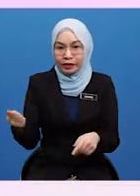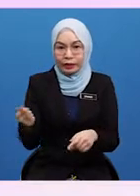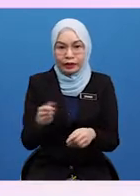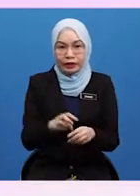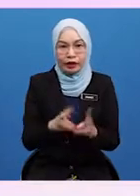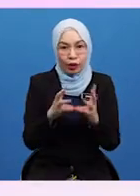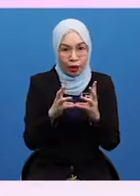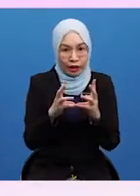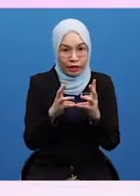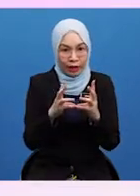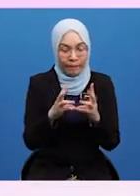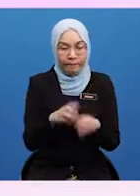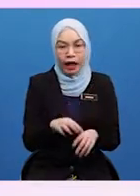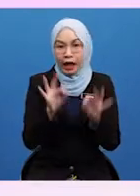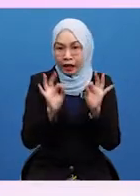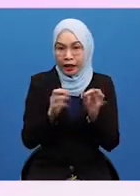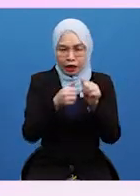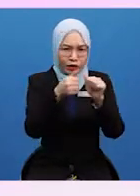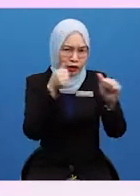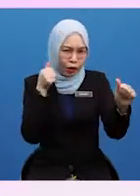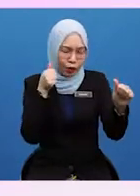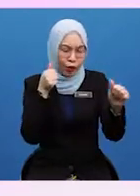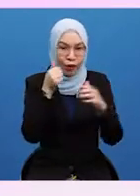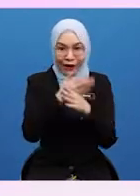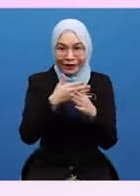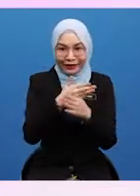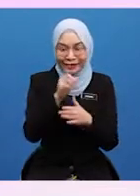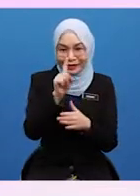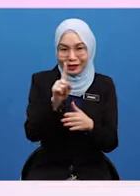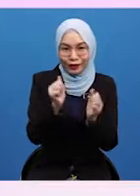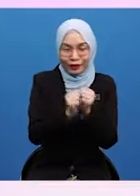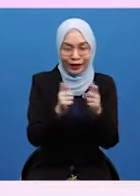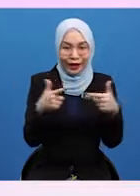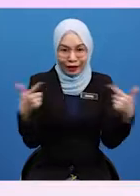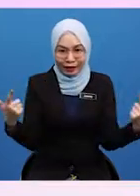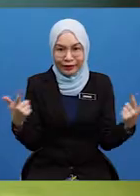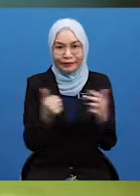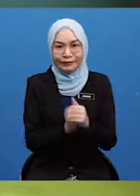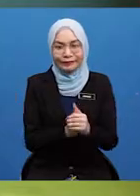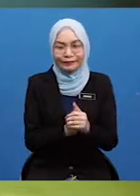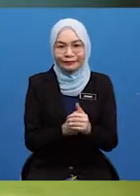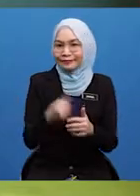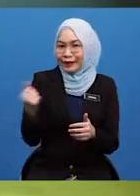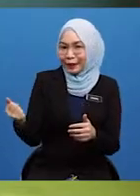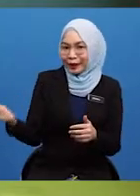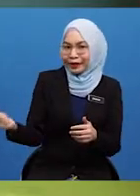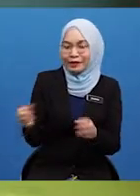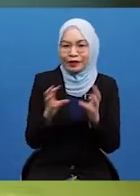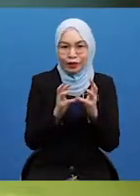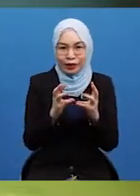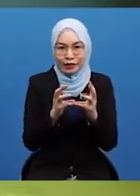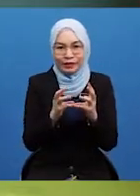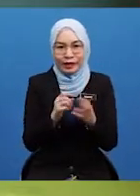jika kita berjauhan antara satu sama lain aplikasi WhatsApp